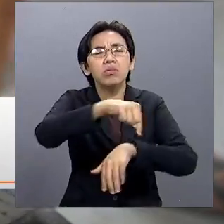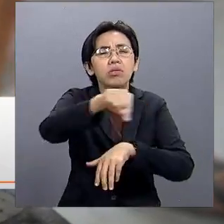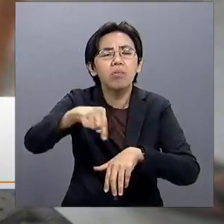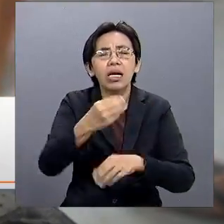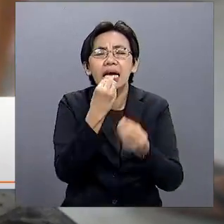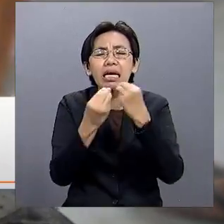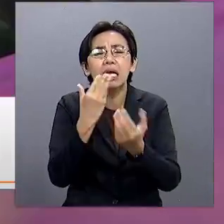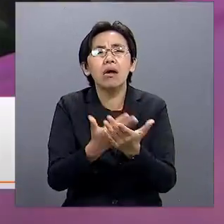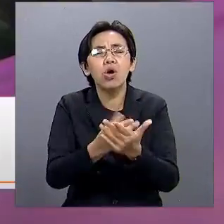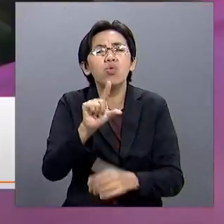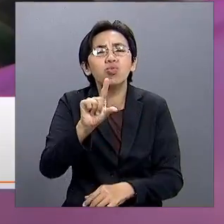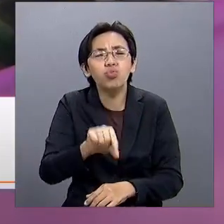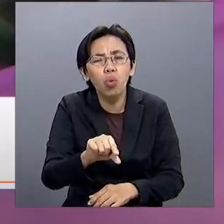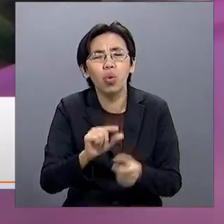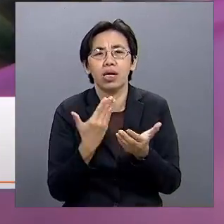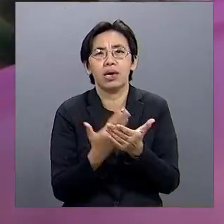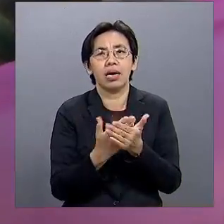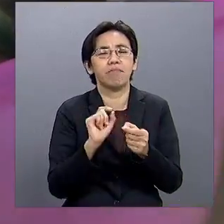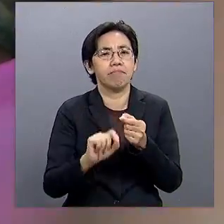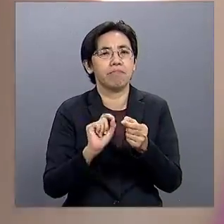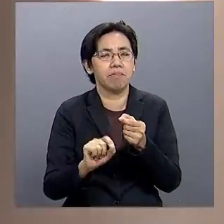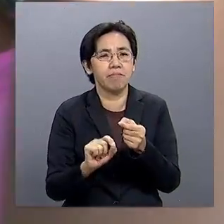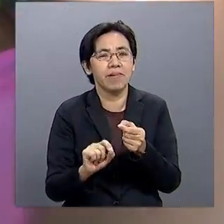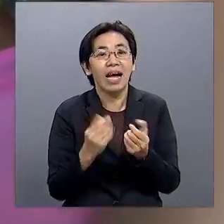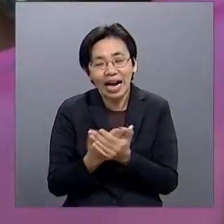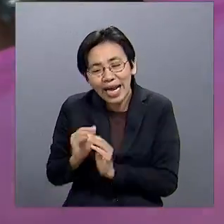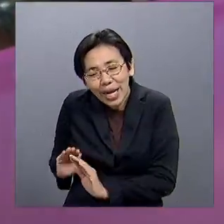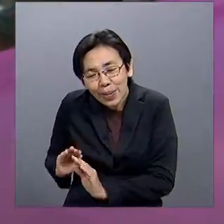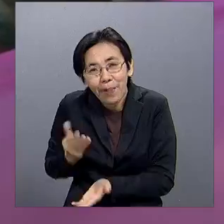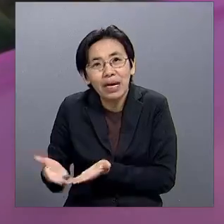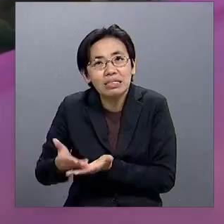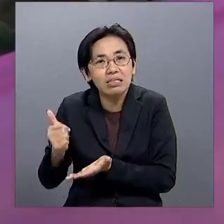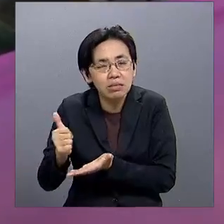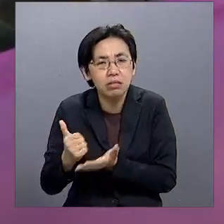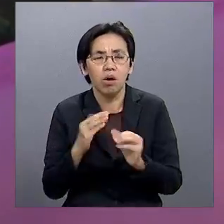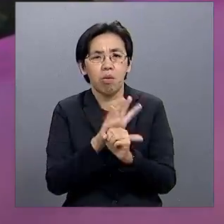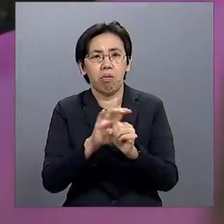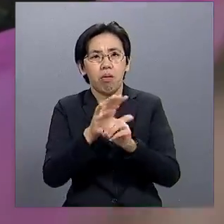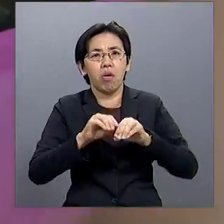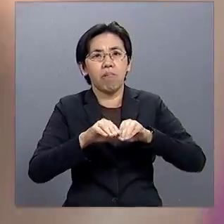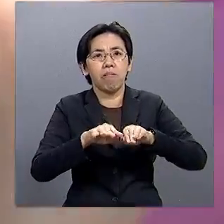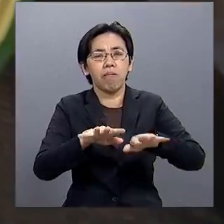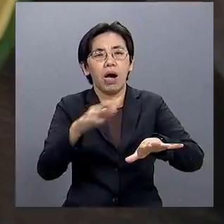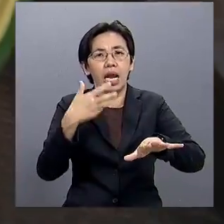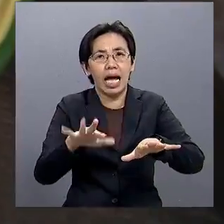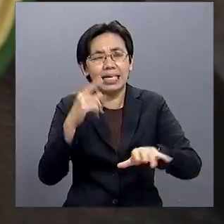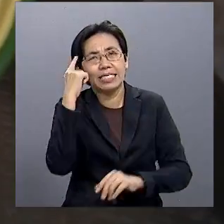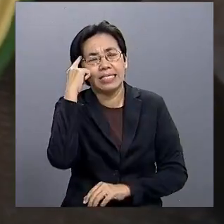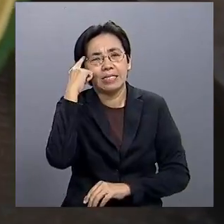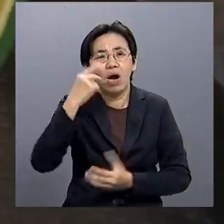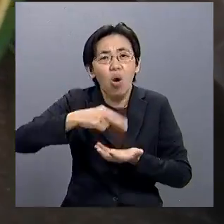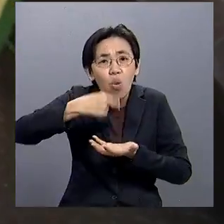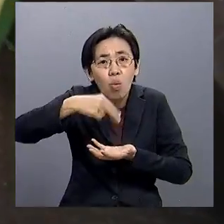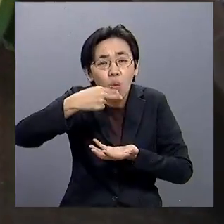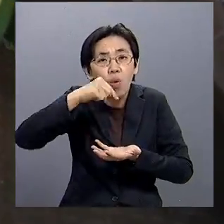กจะได้ประหยัดเงินเอาไว้ใช้ทำอย่างอื่นได้ไงฮ ะ ยิ่งช่วงนี้โควิด -19 ด้วยและจริงๆนอกจากก๋วยเตี๋ยวแล้วที่ร้านเนี่ยคือมีหลายเม